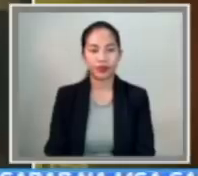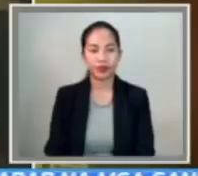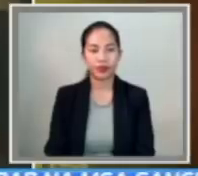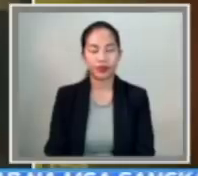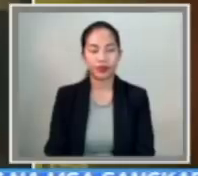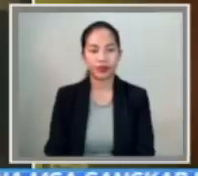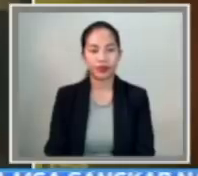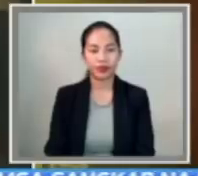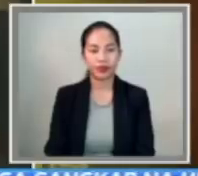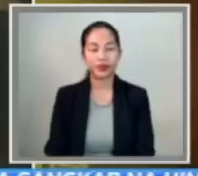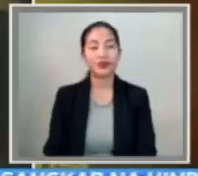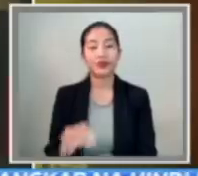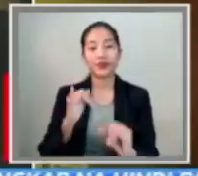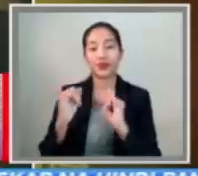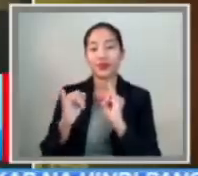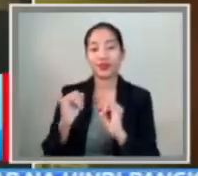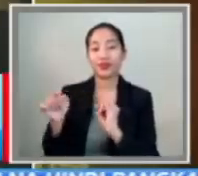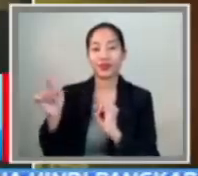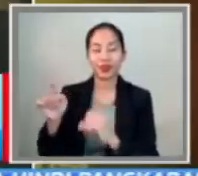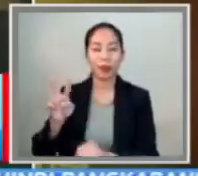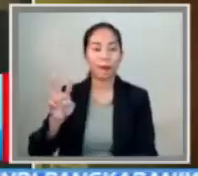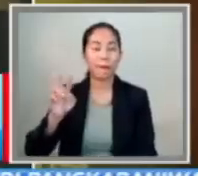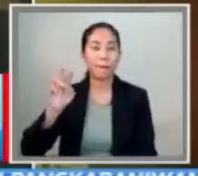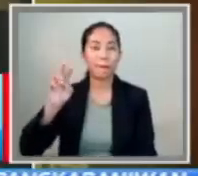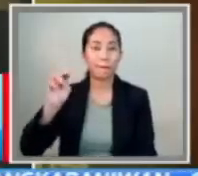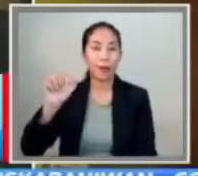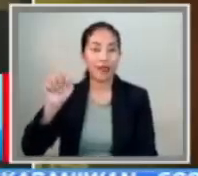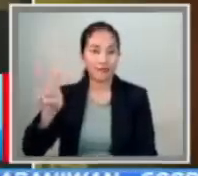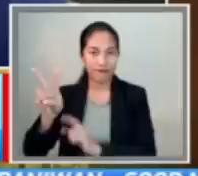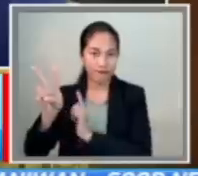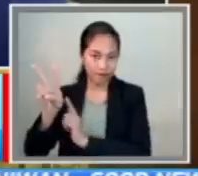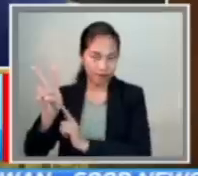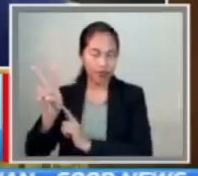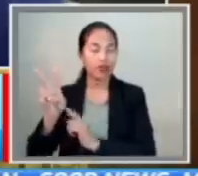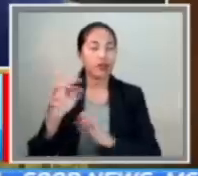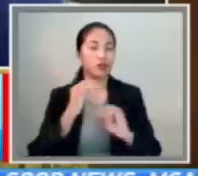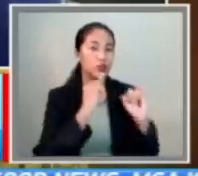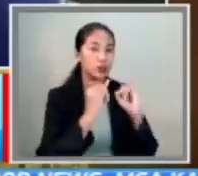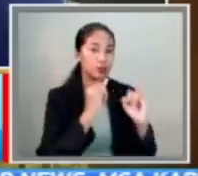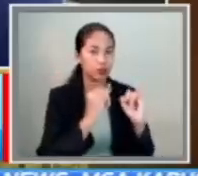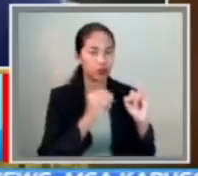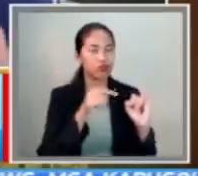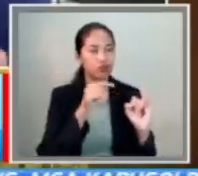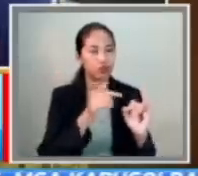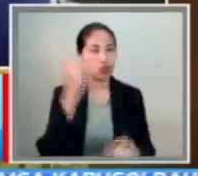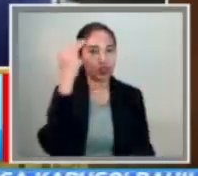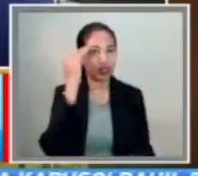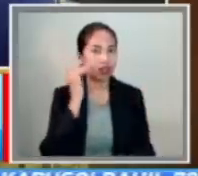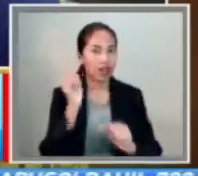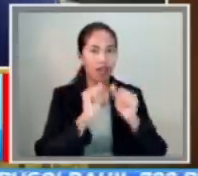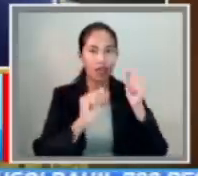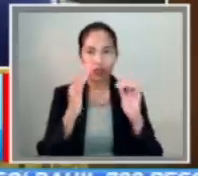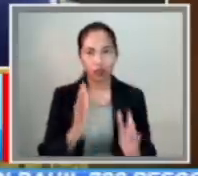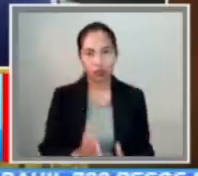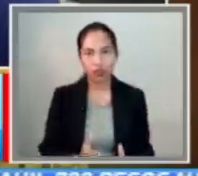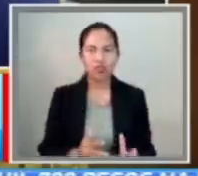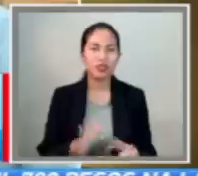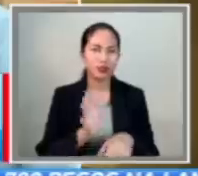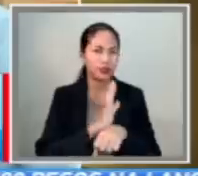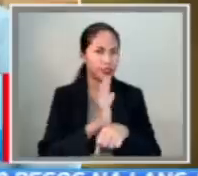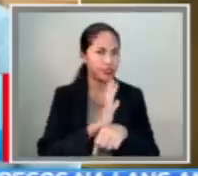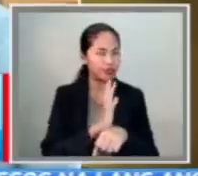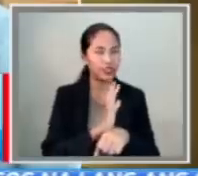Nakapanayam ni Sparkle Star Mavi Legazpi ang dalawang bida ng Dr. Romantic 3 na sina Anyo Sop at Lee Songgyong. Ayon sa